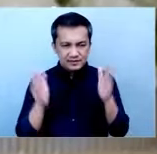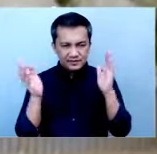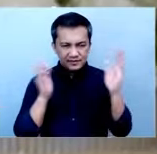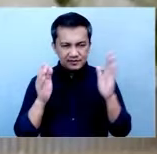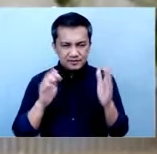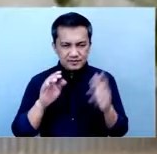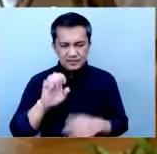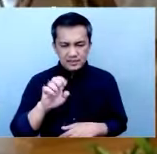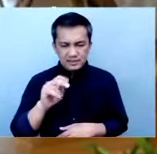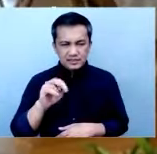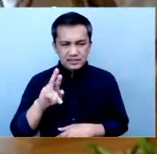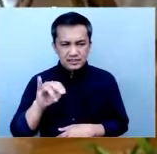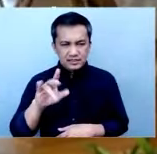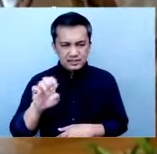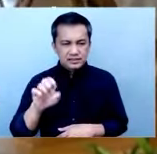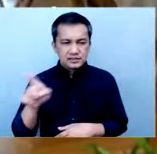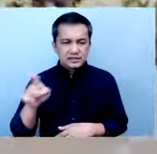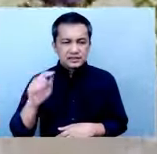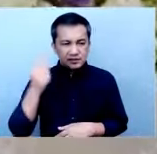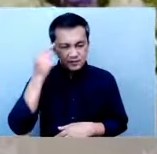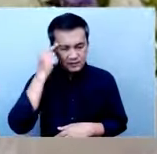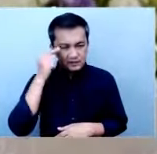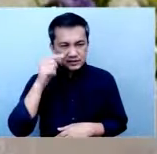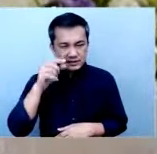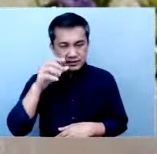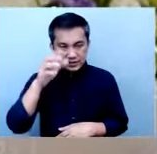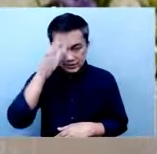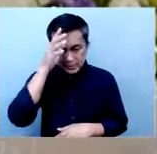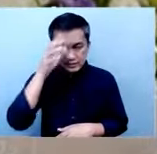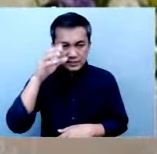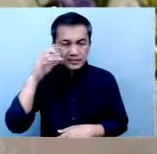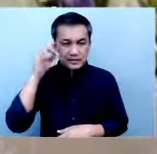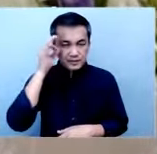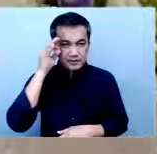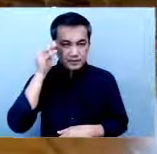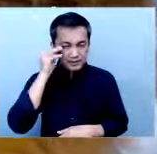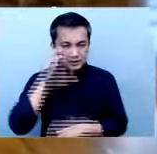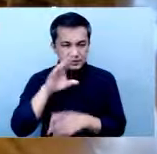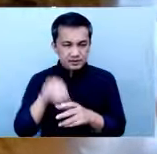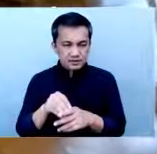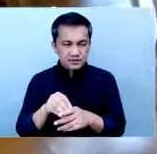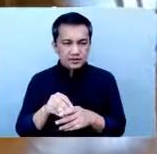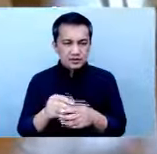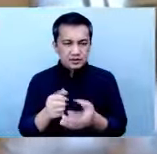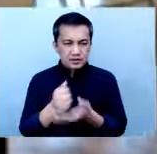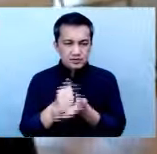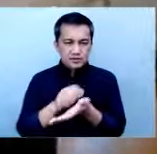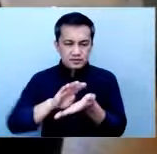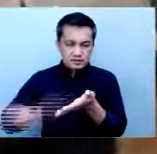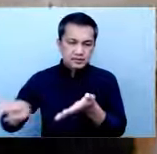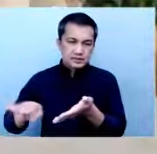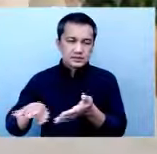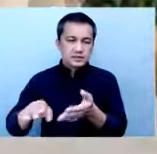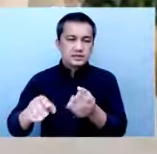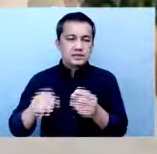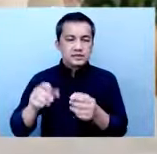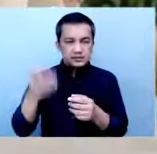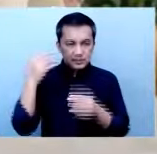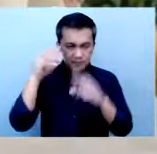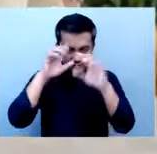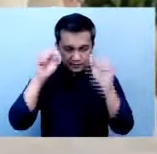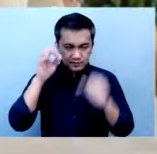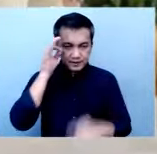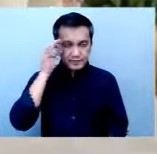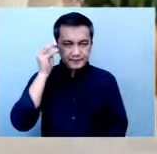sa administrasyon ng ama ni PBBM, kabilang din siya sa mga tumulong mapatalsik sa Malacañang si dating Pangulong